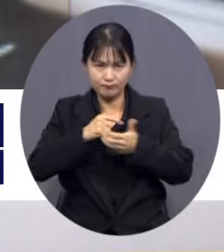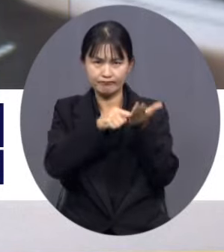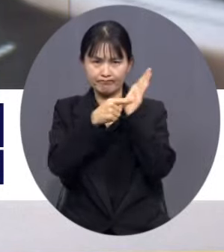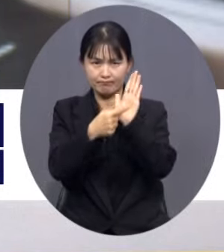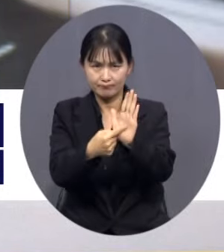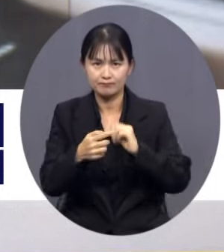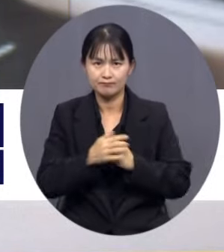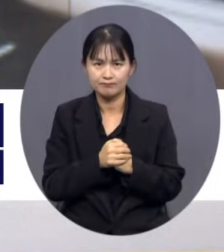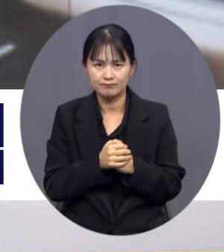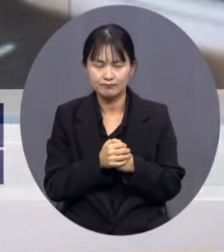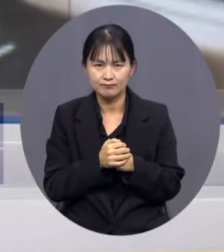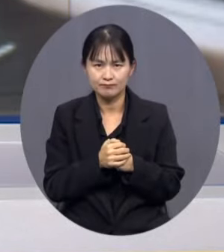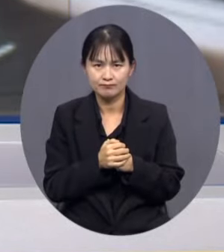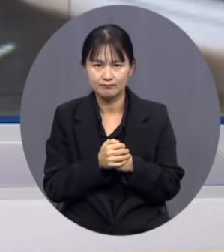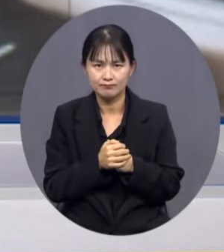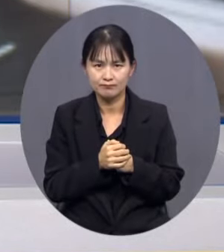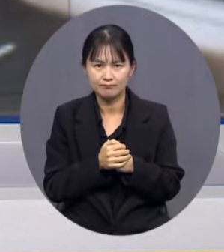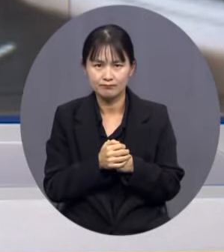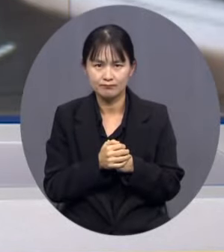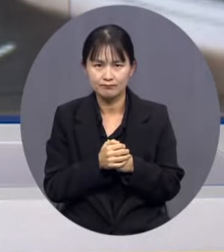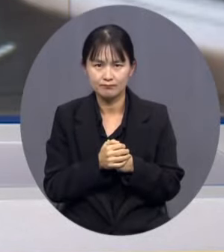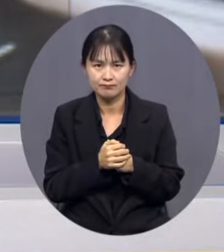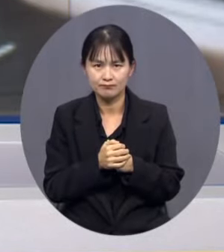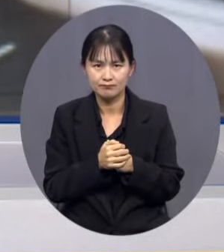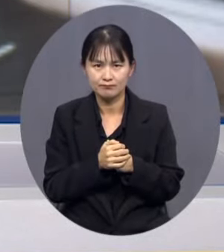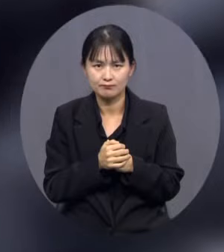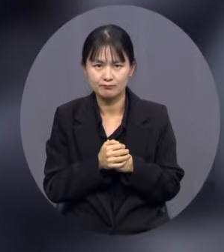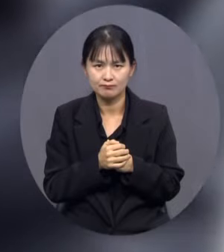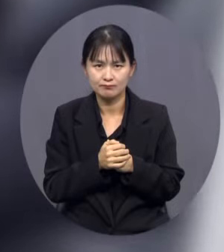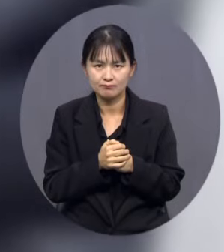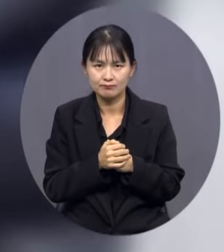나타났습니다. 홍수연 기자의 보도입니다.